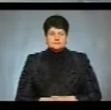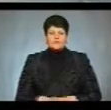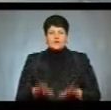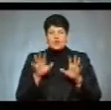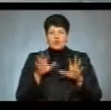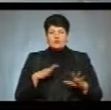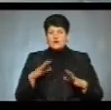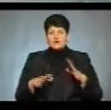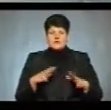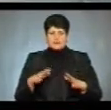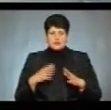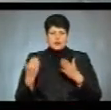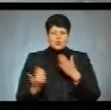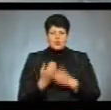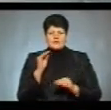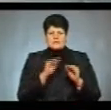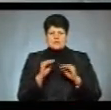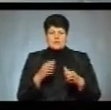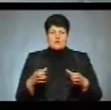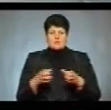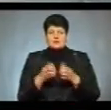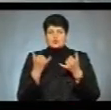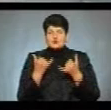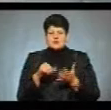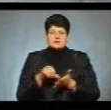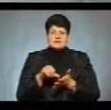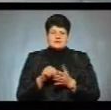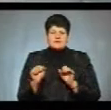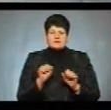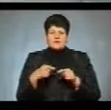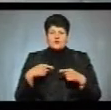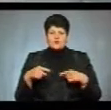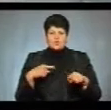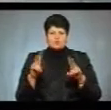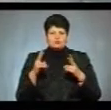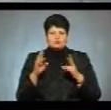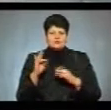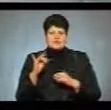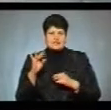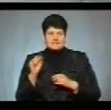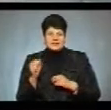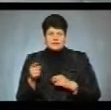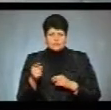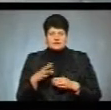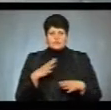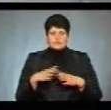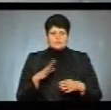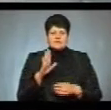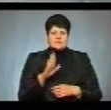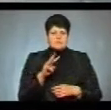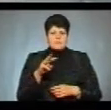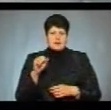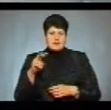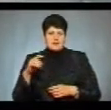Головного тренера та оновлений склад команди сьогодні представили керівники футбольного клубу «Нива Тернопіль». Тренуватиме гравців Василь Малик, який в